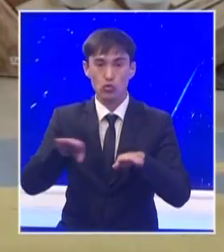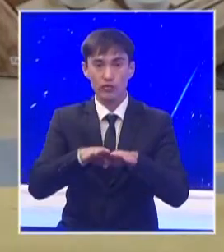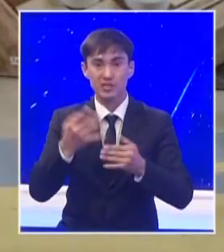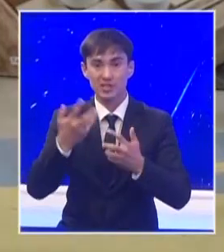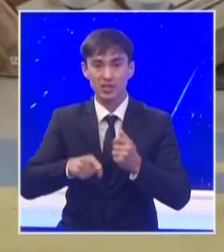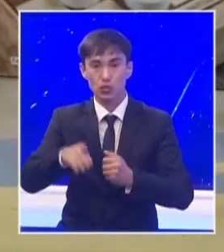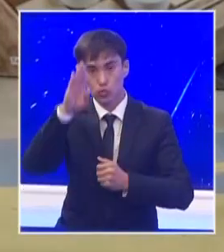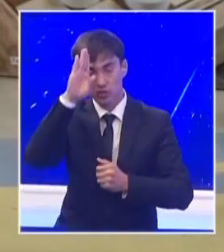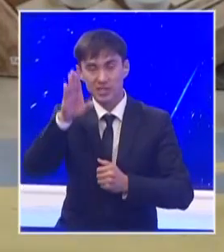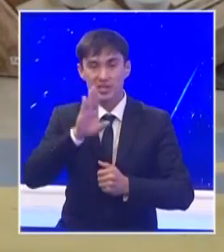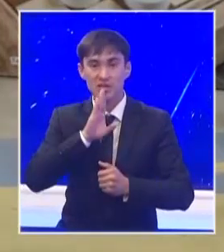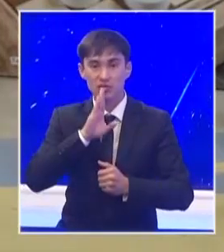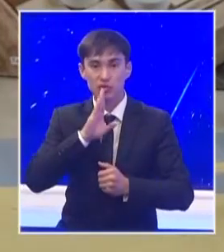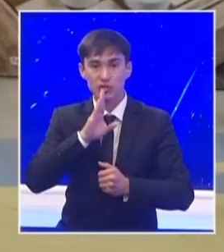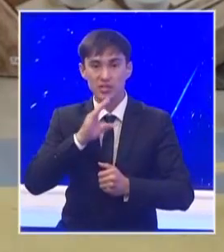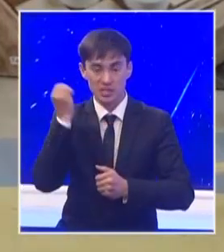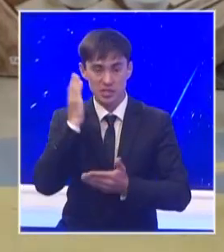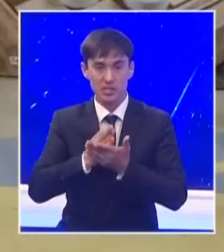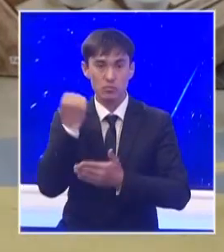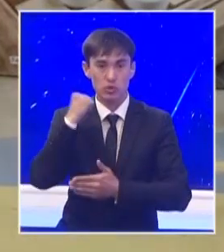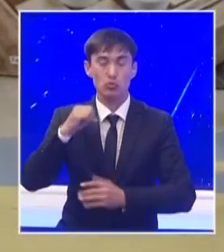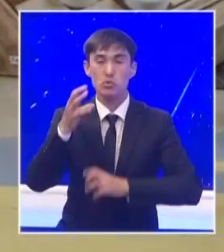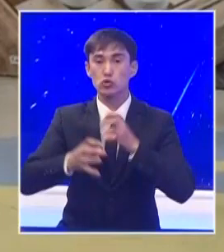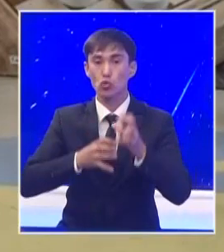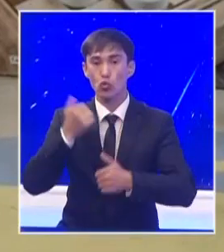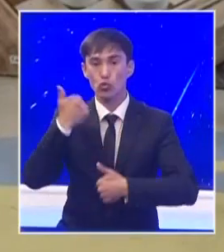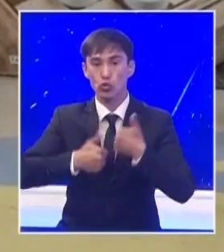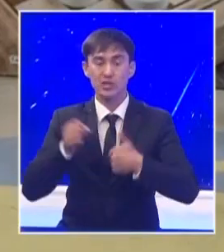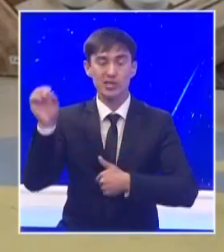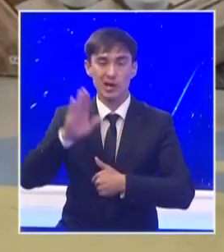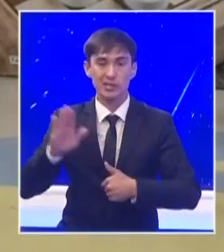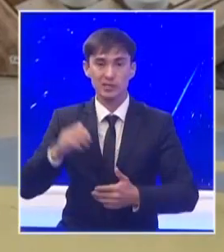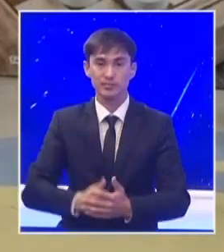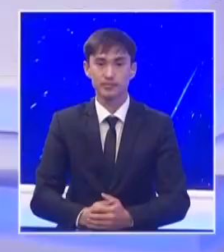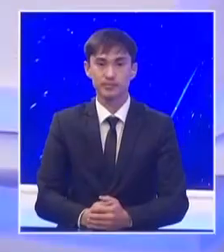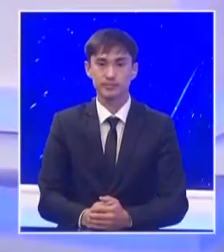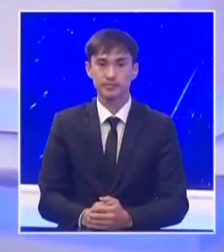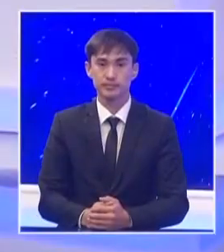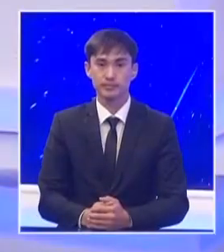Среди юношей и девушек есть призеры международных турниров и Азии.